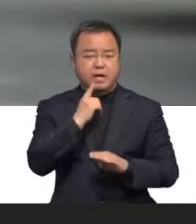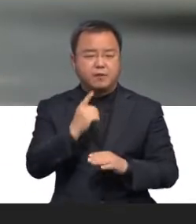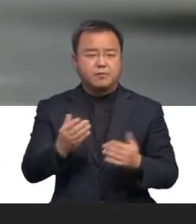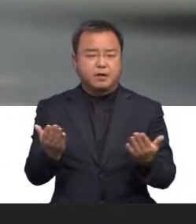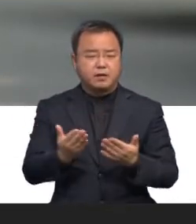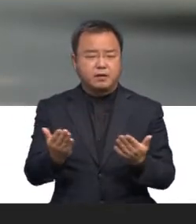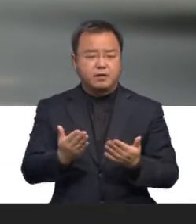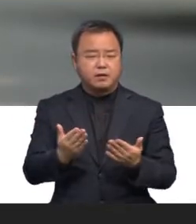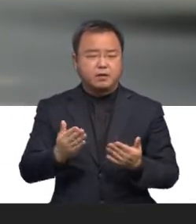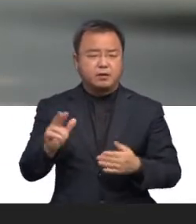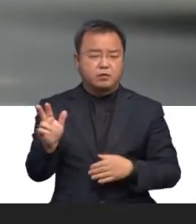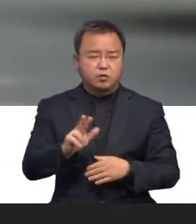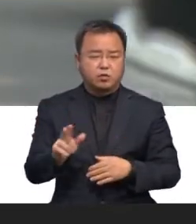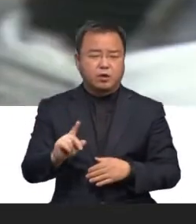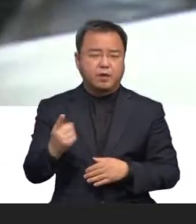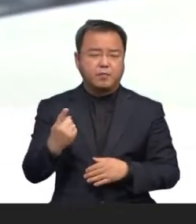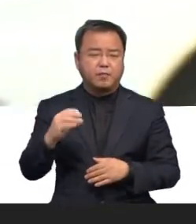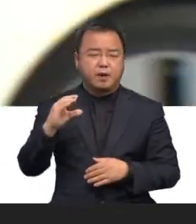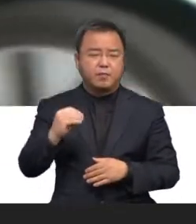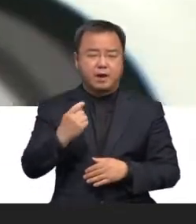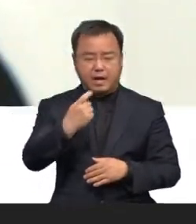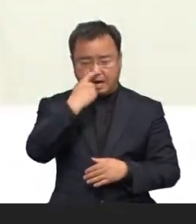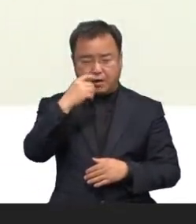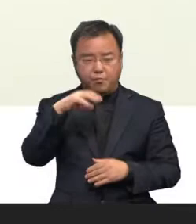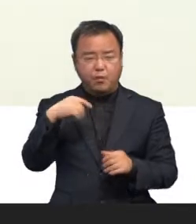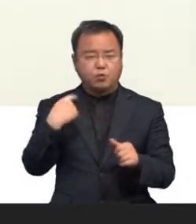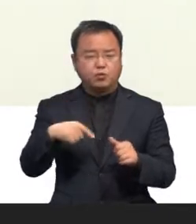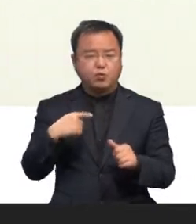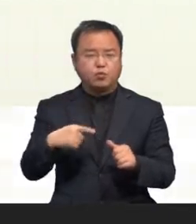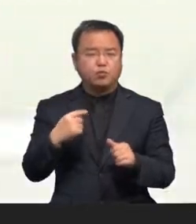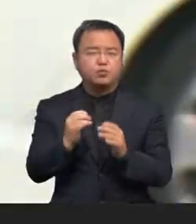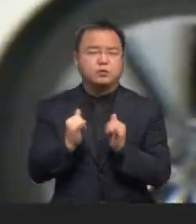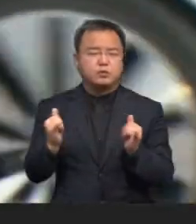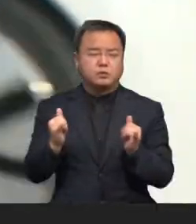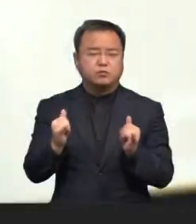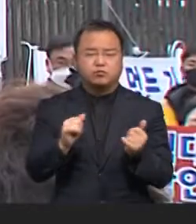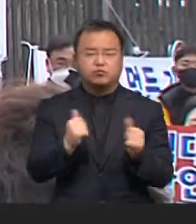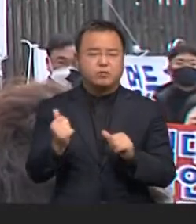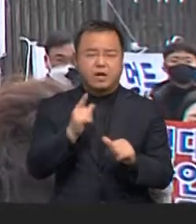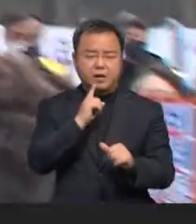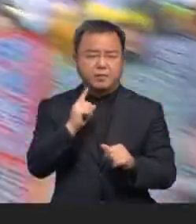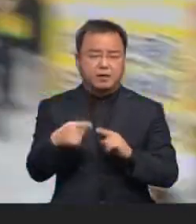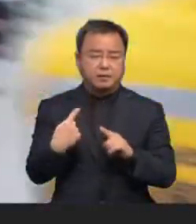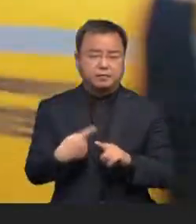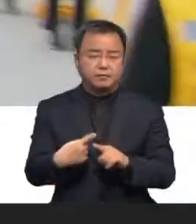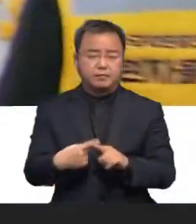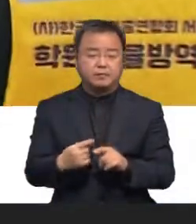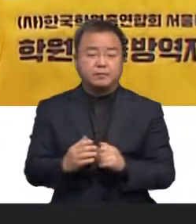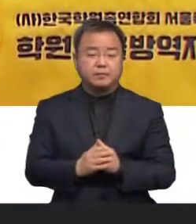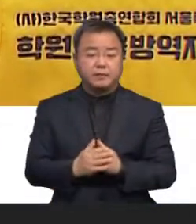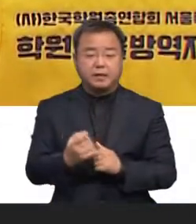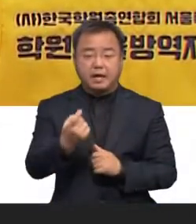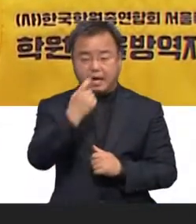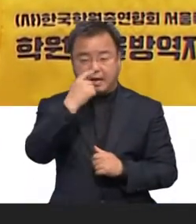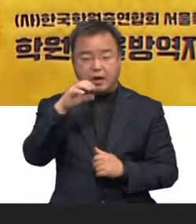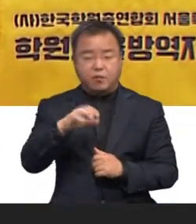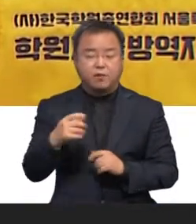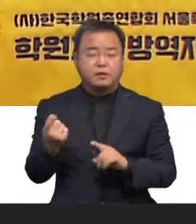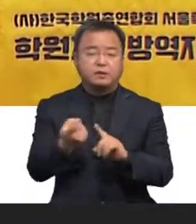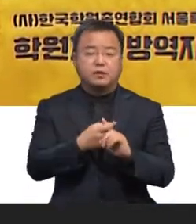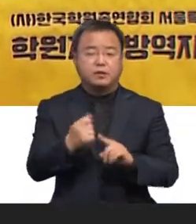100만 학원 교육자들에게 죽으라는 말과 같습니다. 앞서 한국학원총연합회는